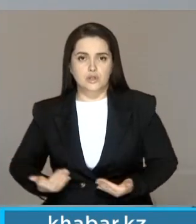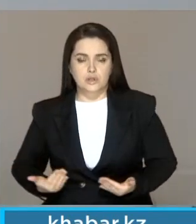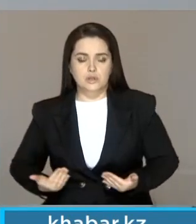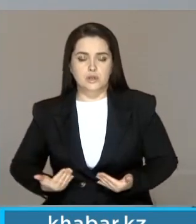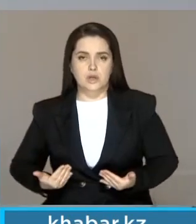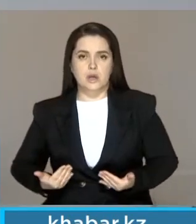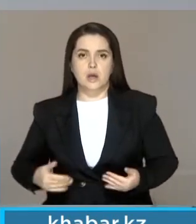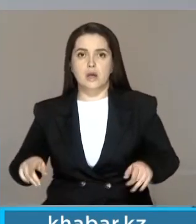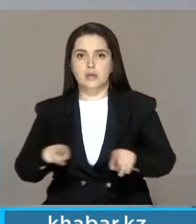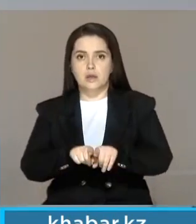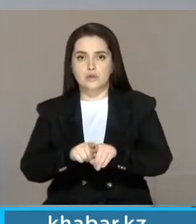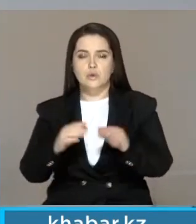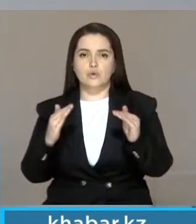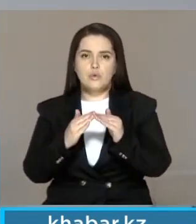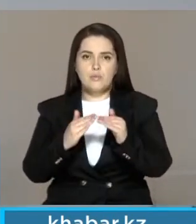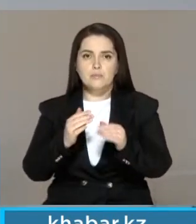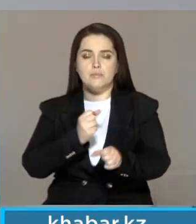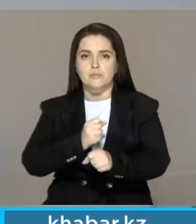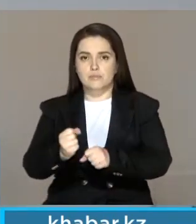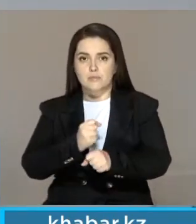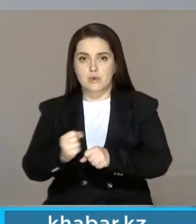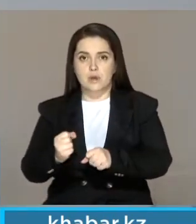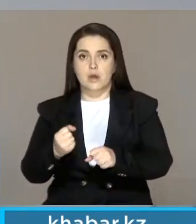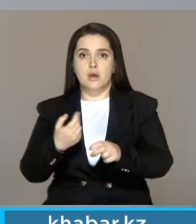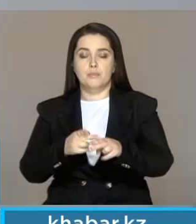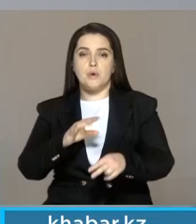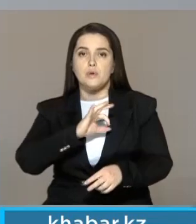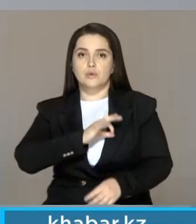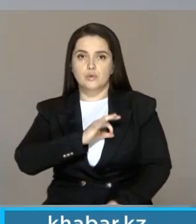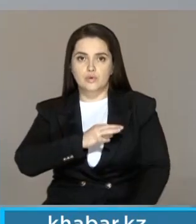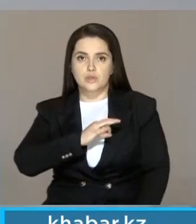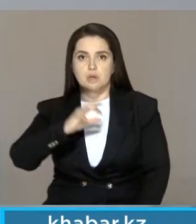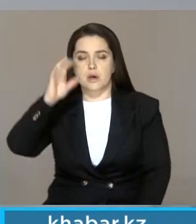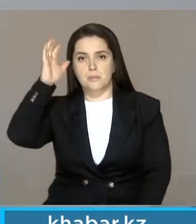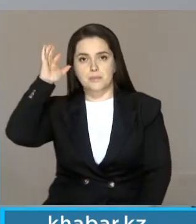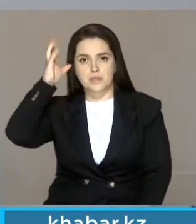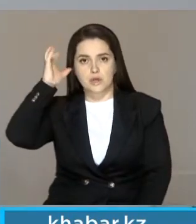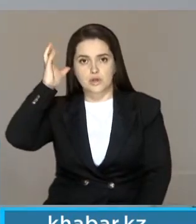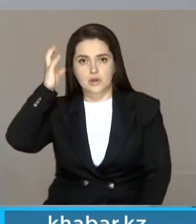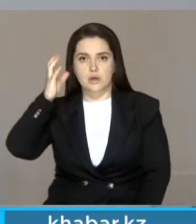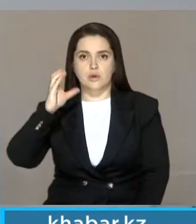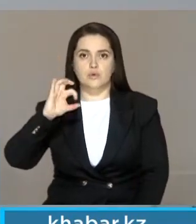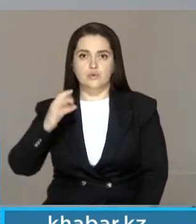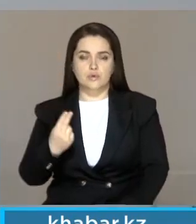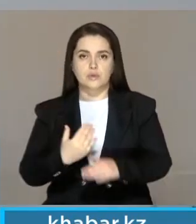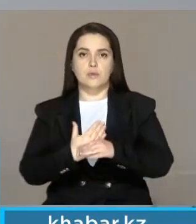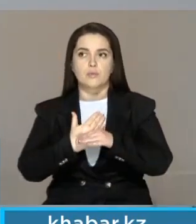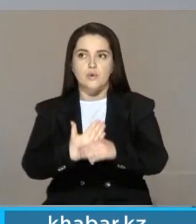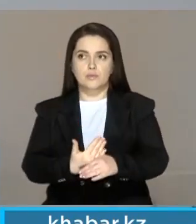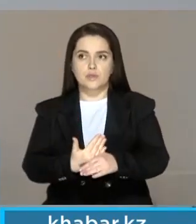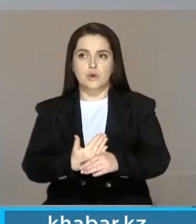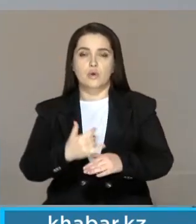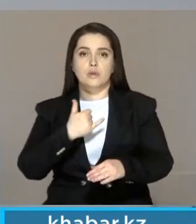же после бытового насилия. Им оказывается юридическая, психологическая и социальная помощь. У